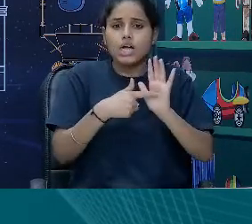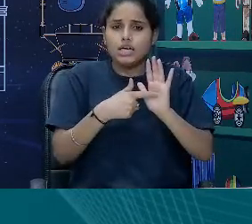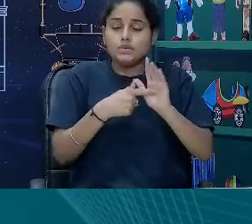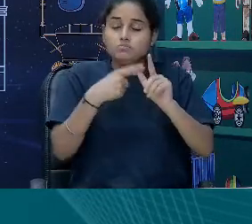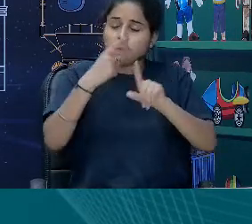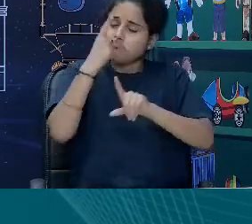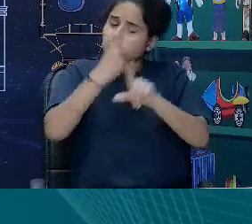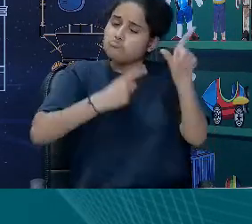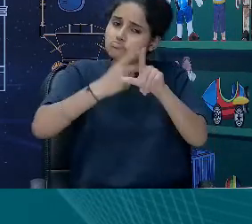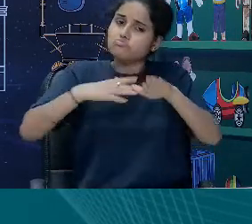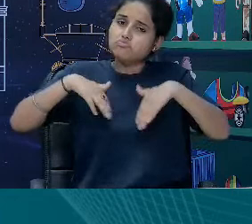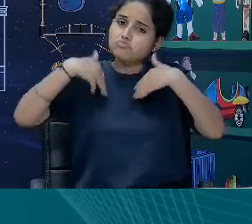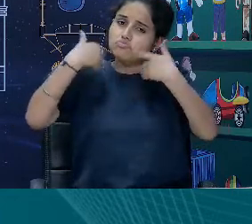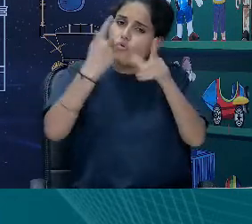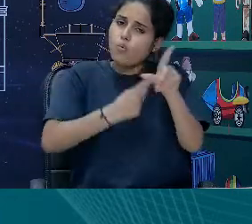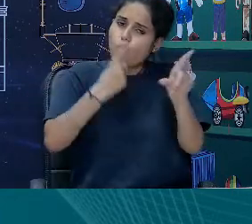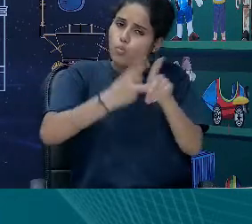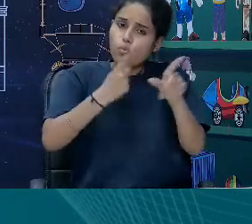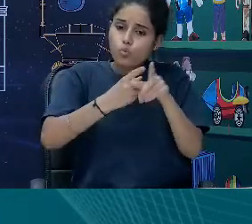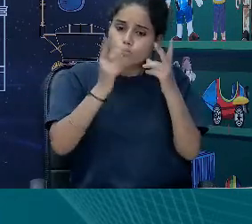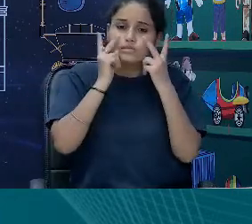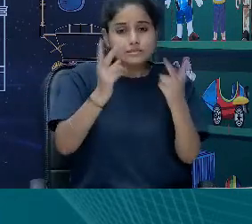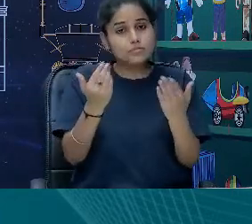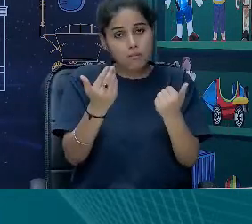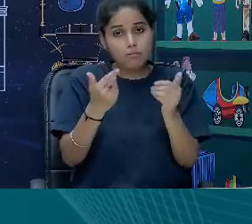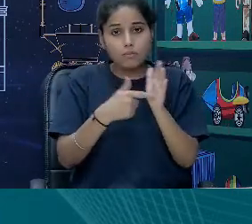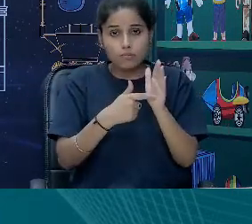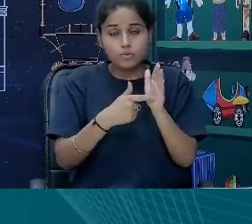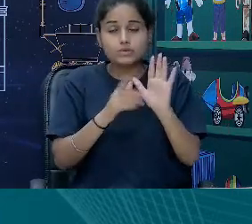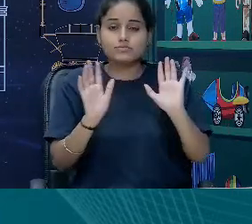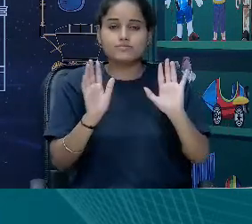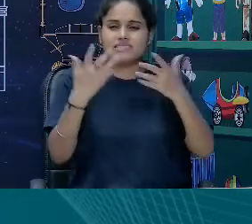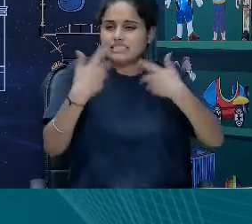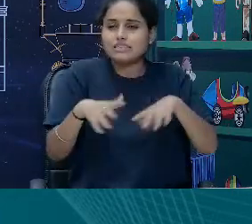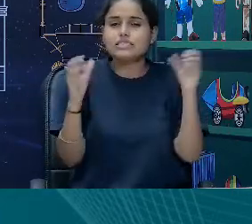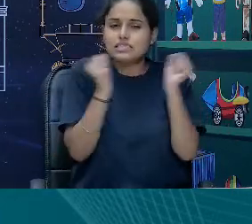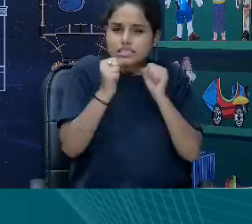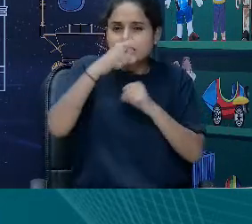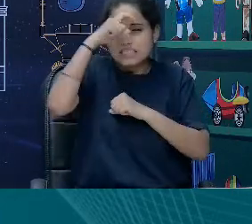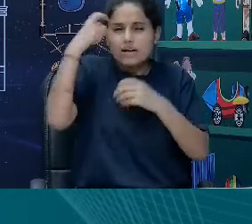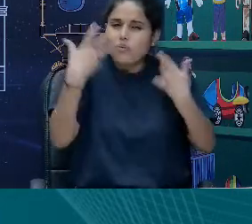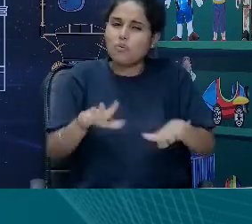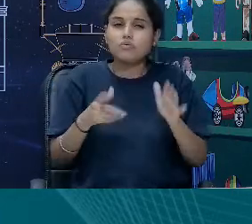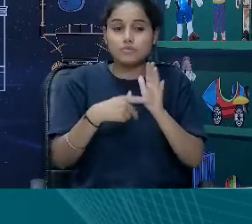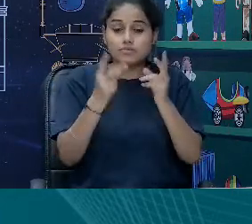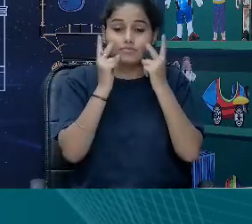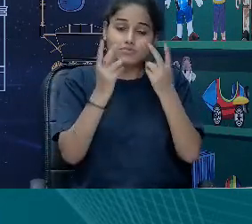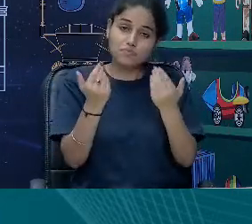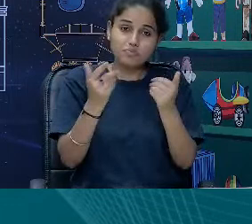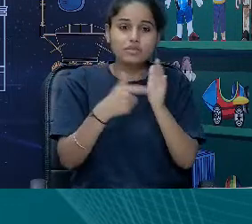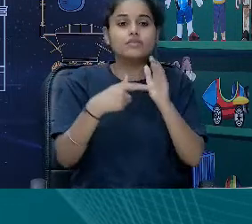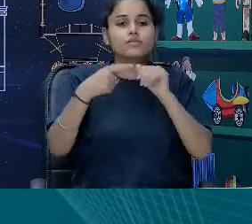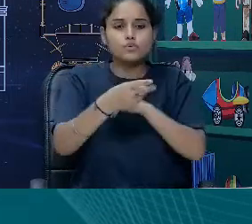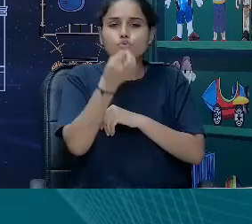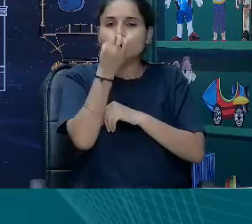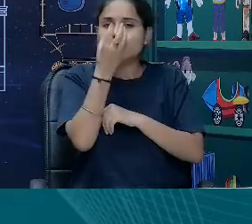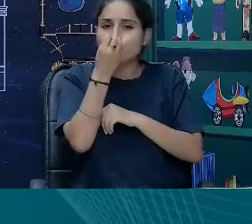सारे साल ये marigold flowers आपको देखने को मिलते हैं. So a child only want a marigold